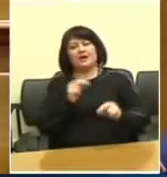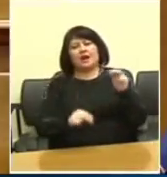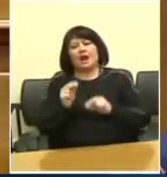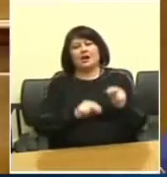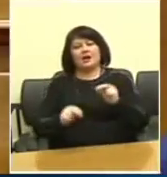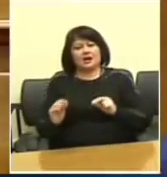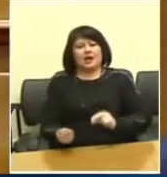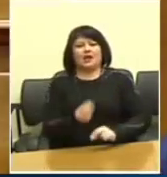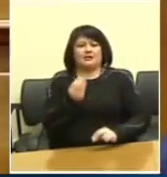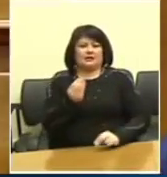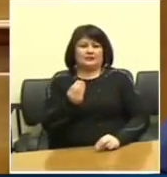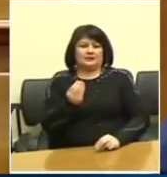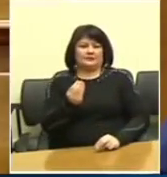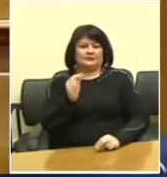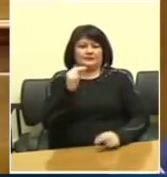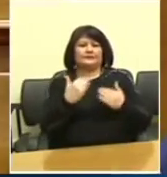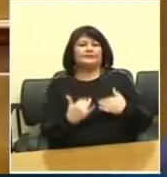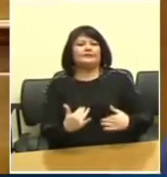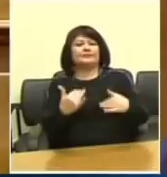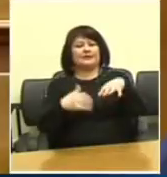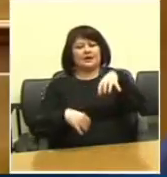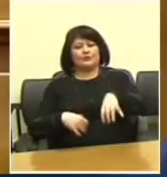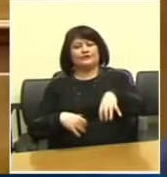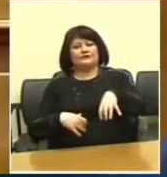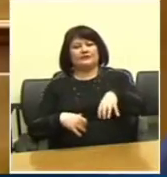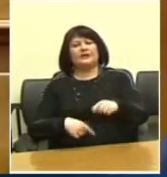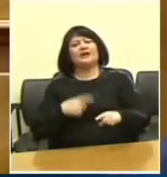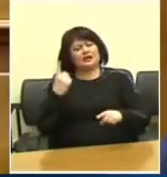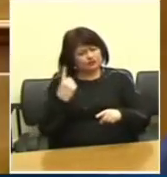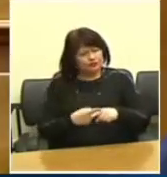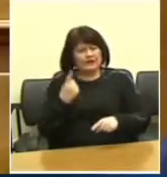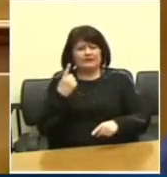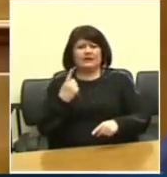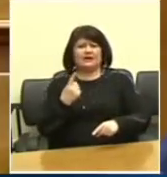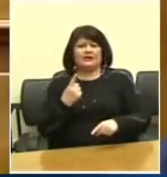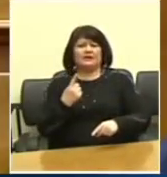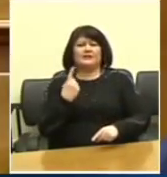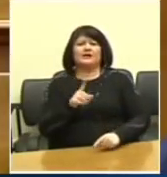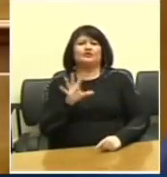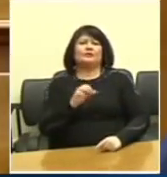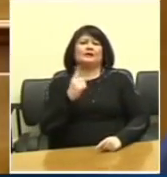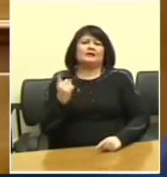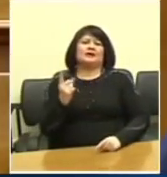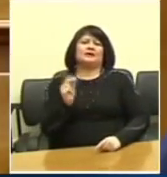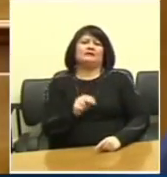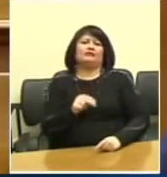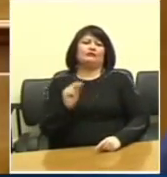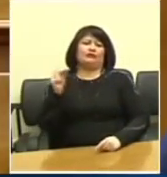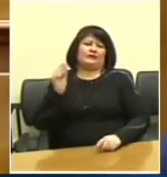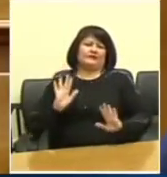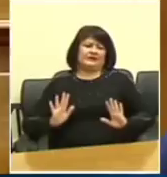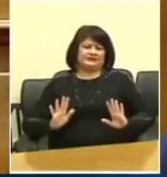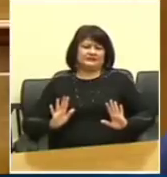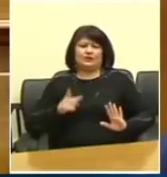από το Κοινοβούλιο, ακόμα και με απλή πλειοψηφία 151 βουλευτών, όπως είναι η πρόταση που καταθέσει η